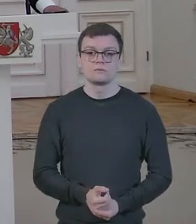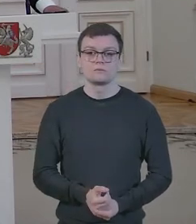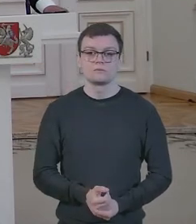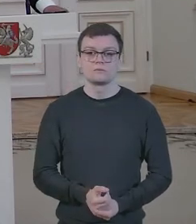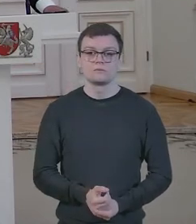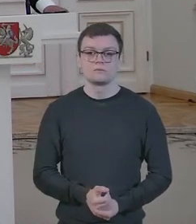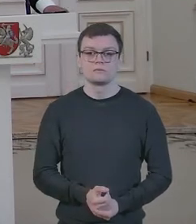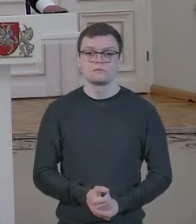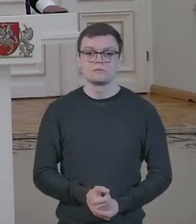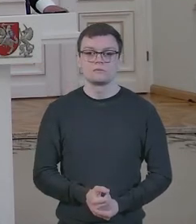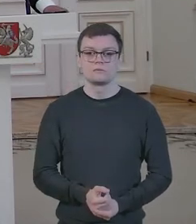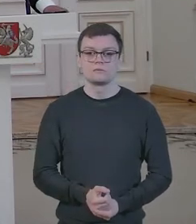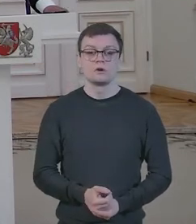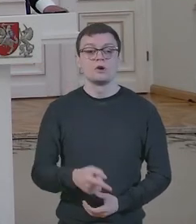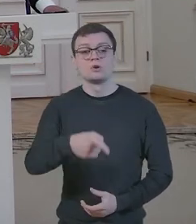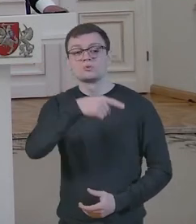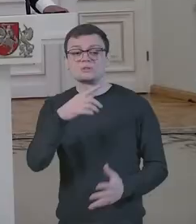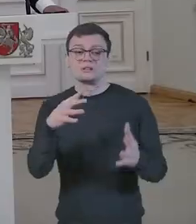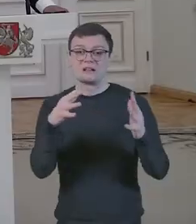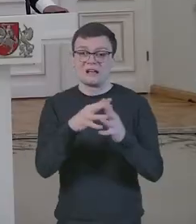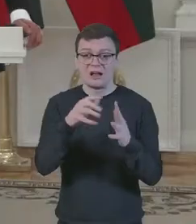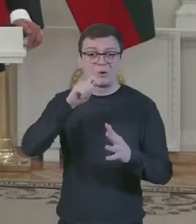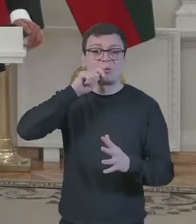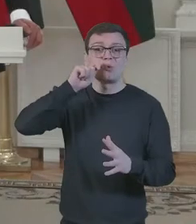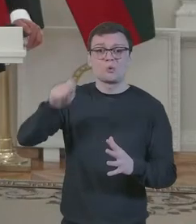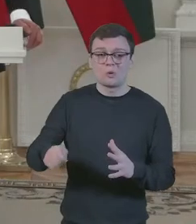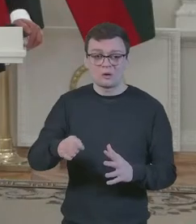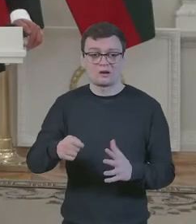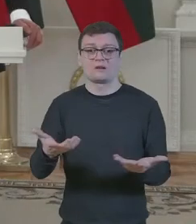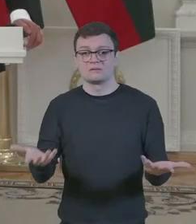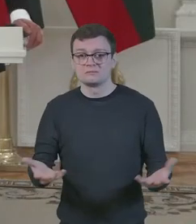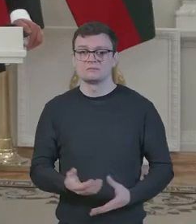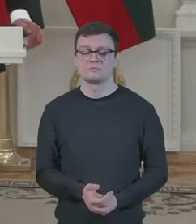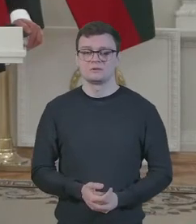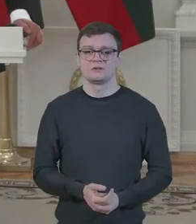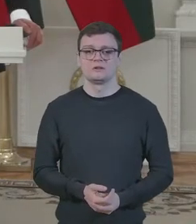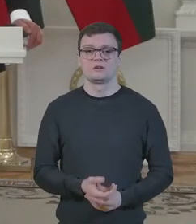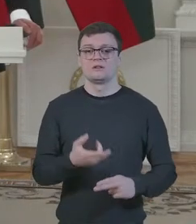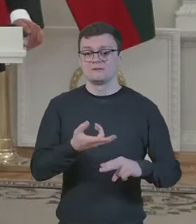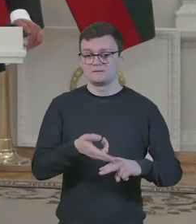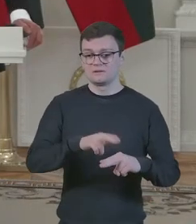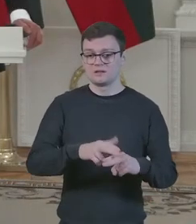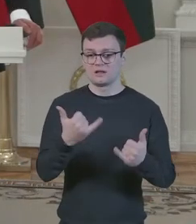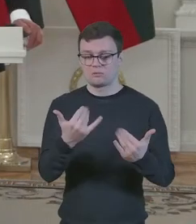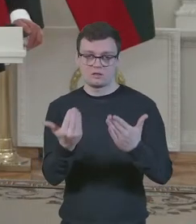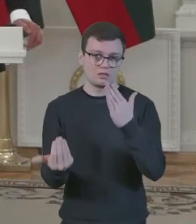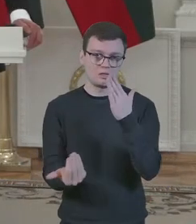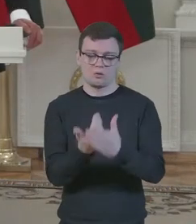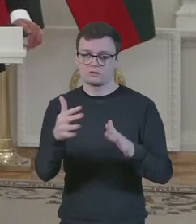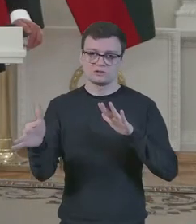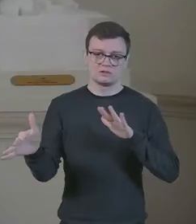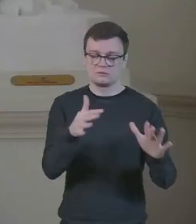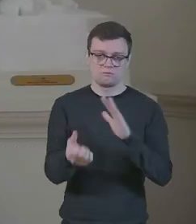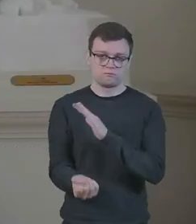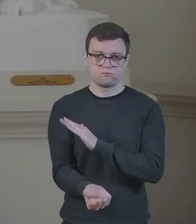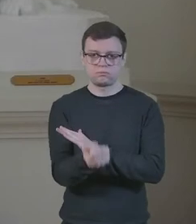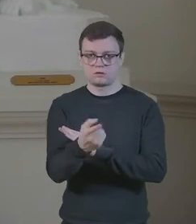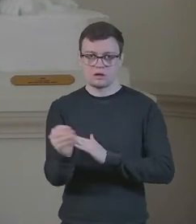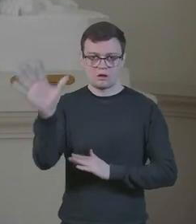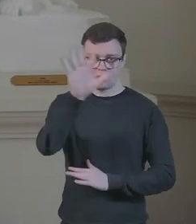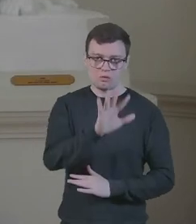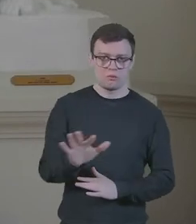neišprovokuotas Rusijos karas prieš Ukrainą sukūrė visiškai naują situaciją mūsų žemyne,